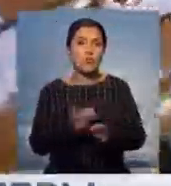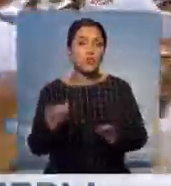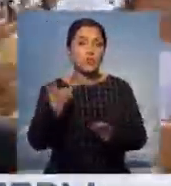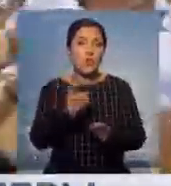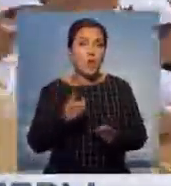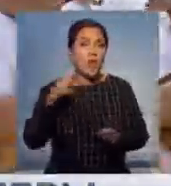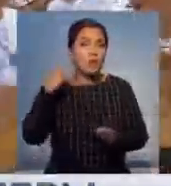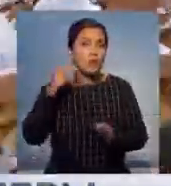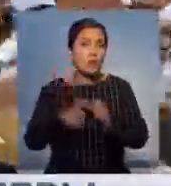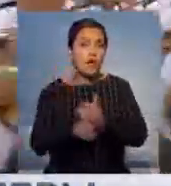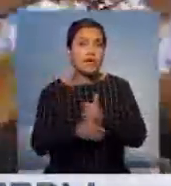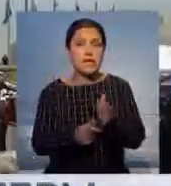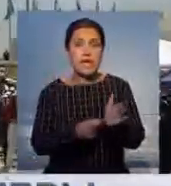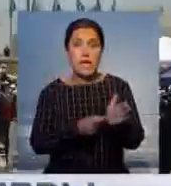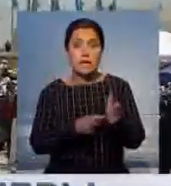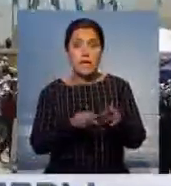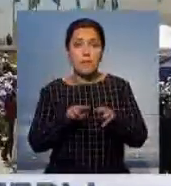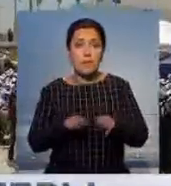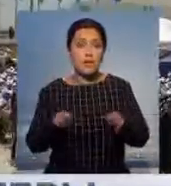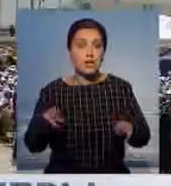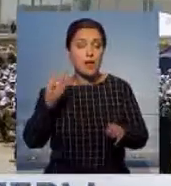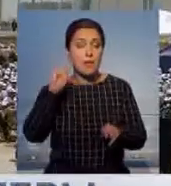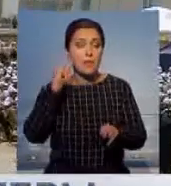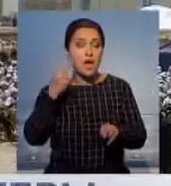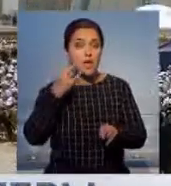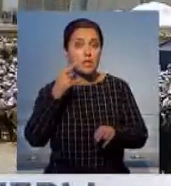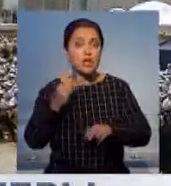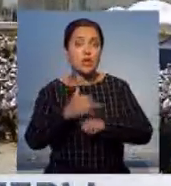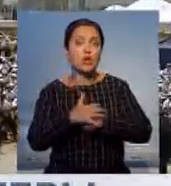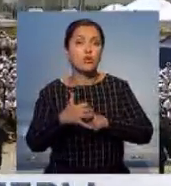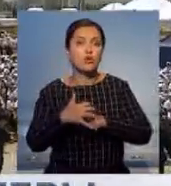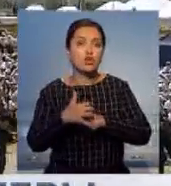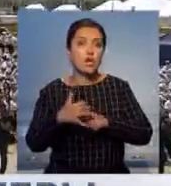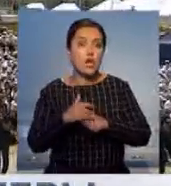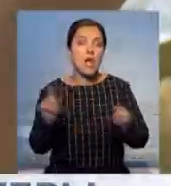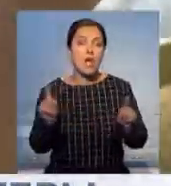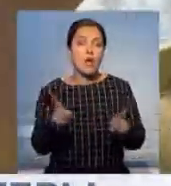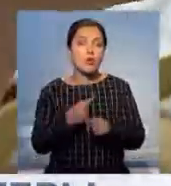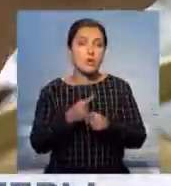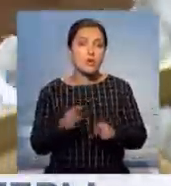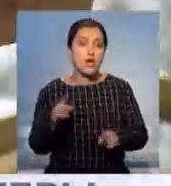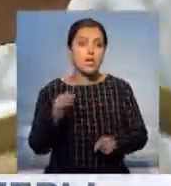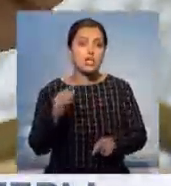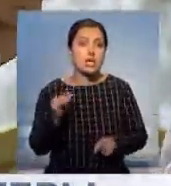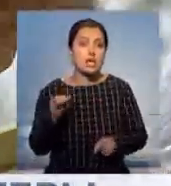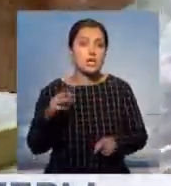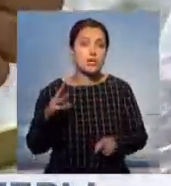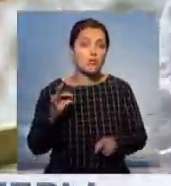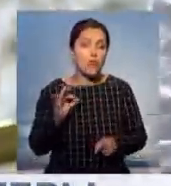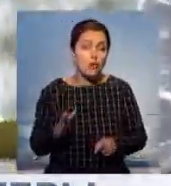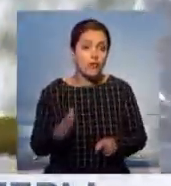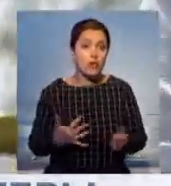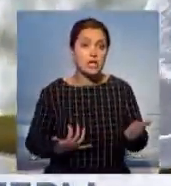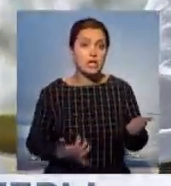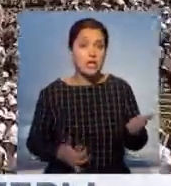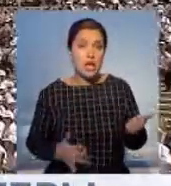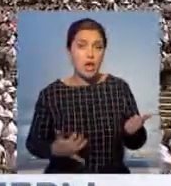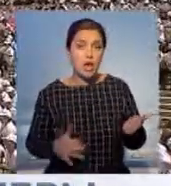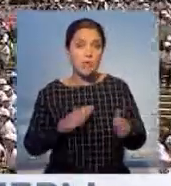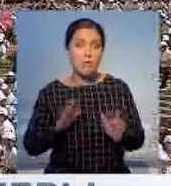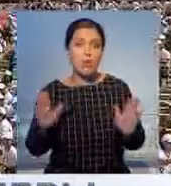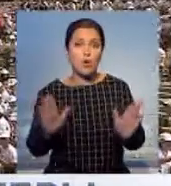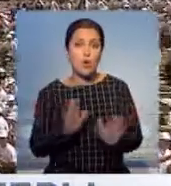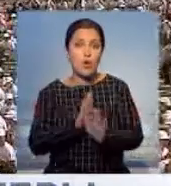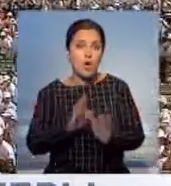Актобе, Атырау, Караганды, Петропавловска, Павлодара и Кокшетау. Под руководством дирижера Айткали Жаимова дамбристы исполнили